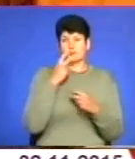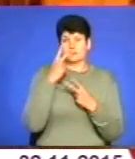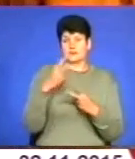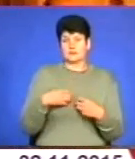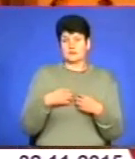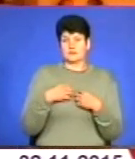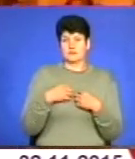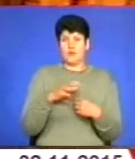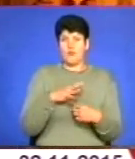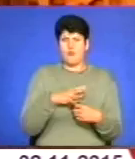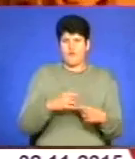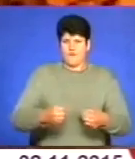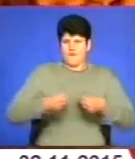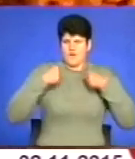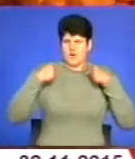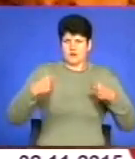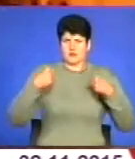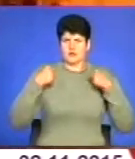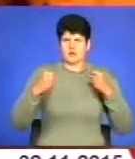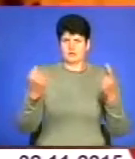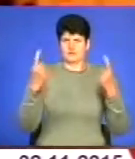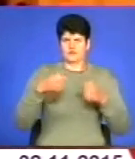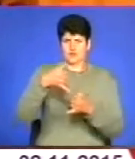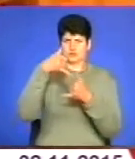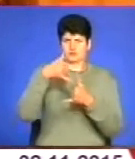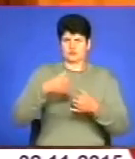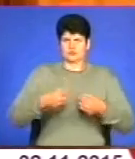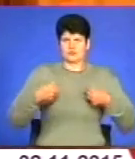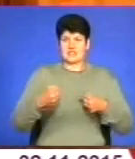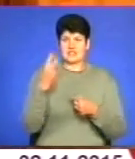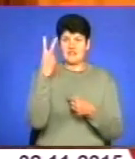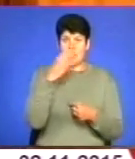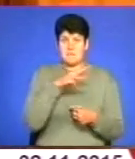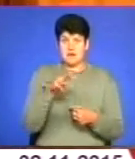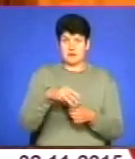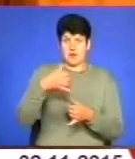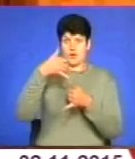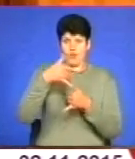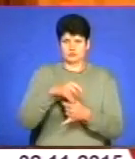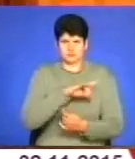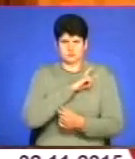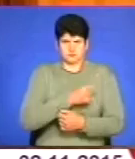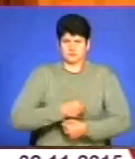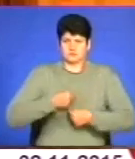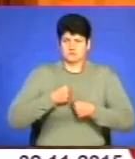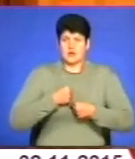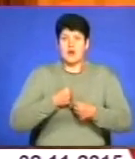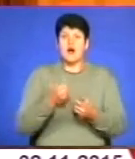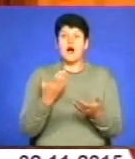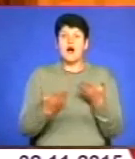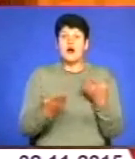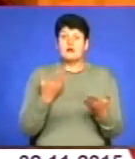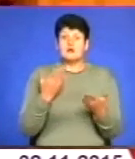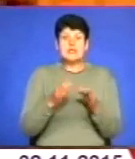Чому? Бо був кремезний великий чоловік, який був понад 2 метри ростом, дуже міцний, але